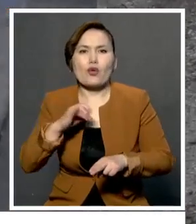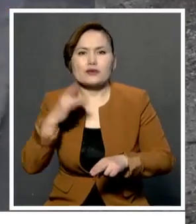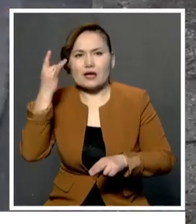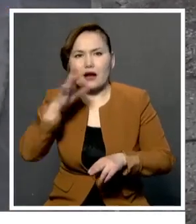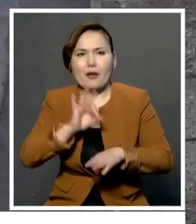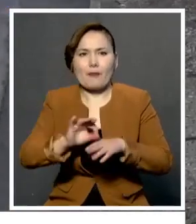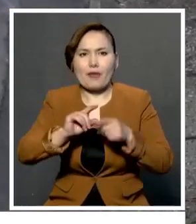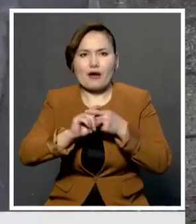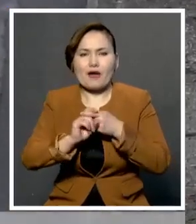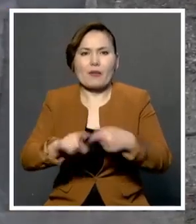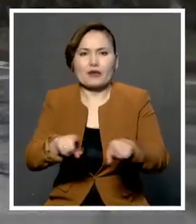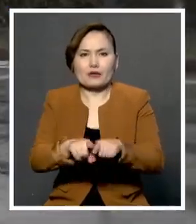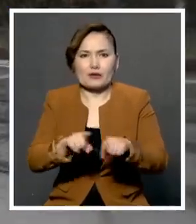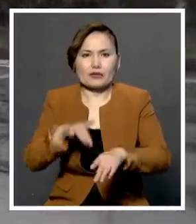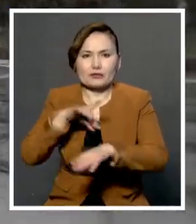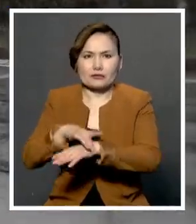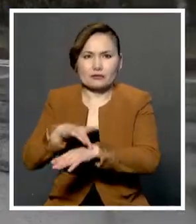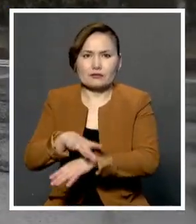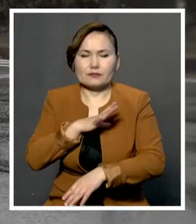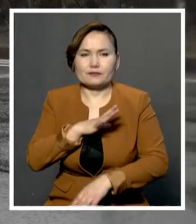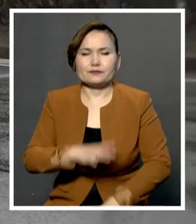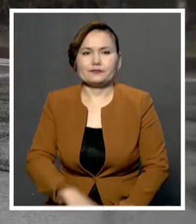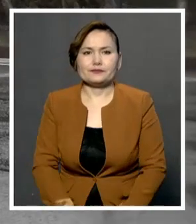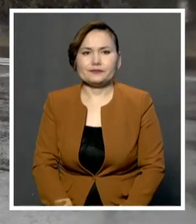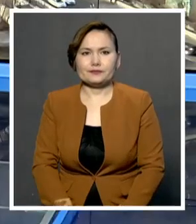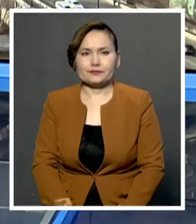коронавирус штамдарына тән мутациялар анықталған.